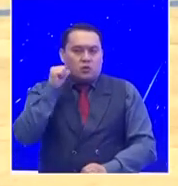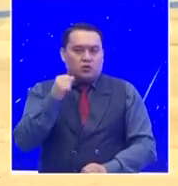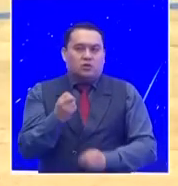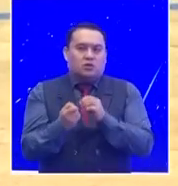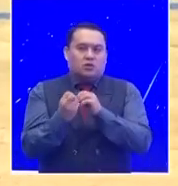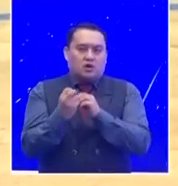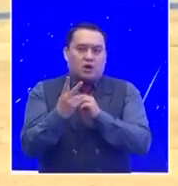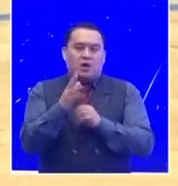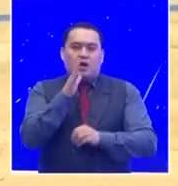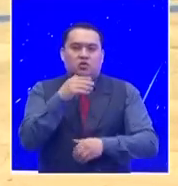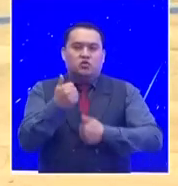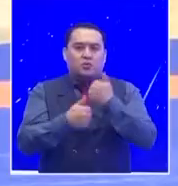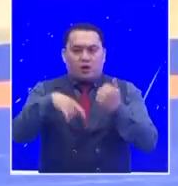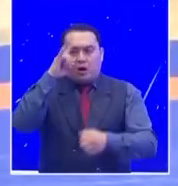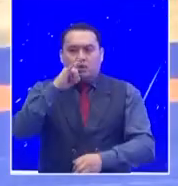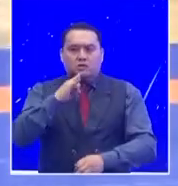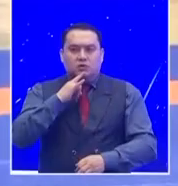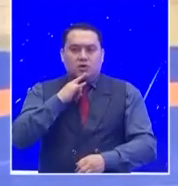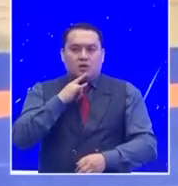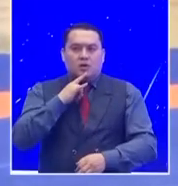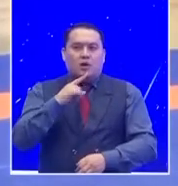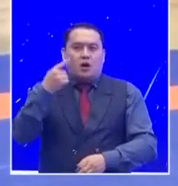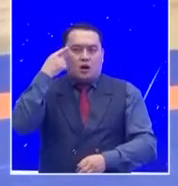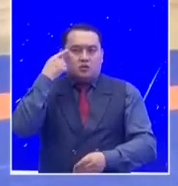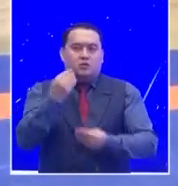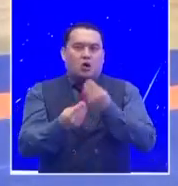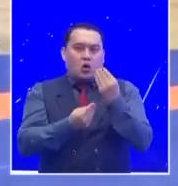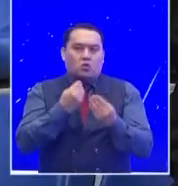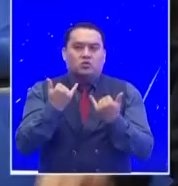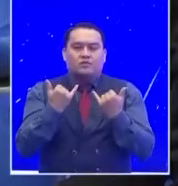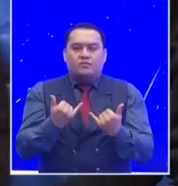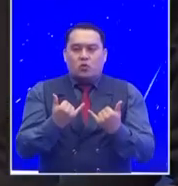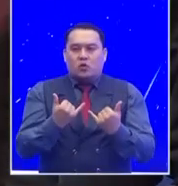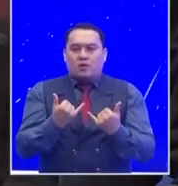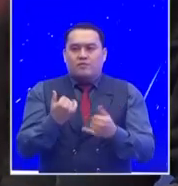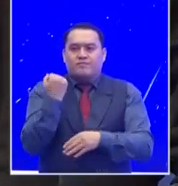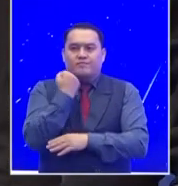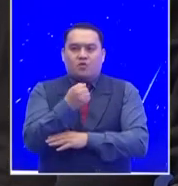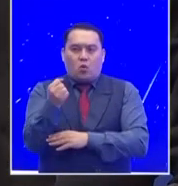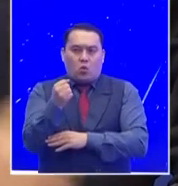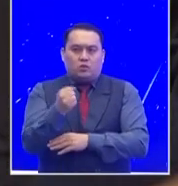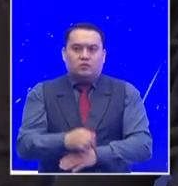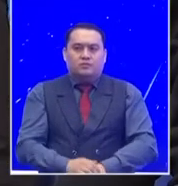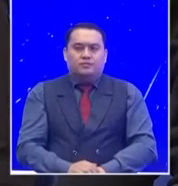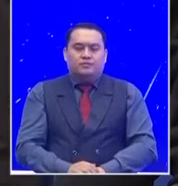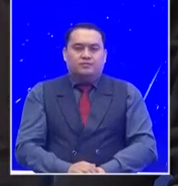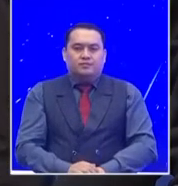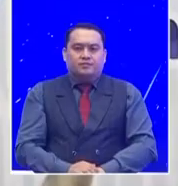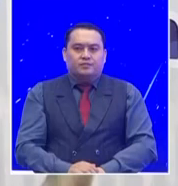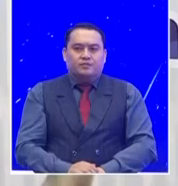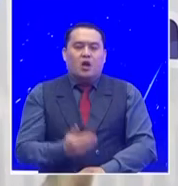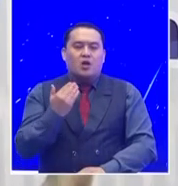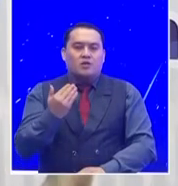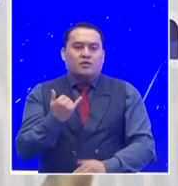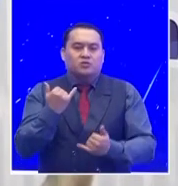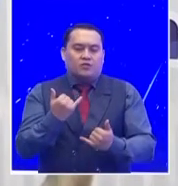13-летняя девочка выступала на чемпионате Казахстана и пробилась на азиатские игры. Сегодня первый поединок она выиграла, да еще и с колоссальным отрывом в 5 очков. Ее